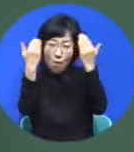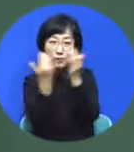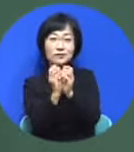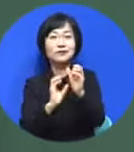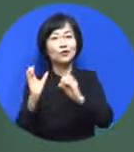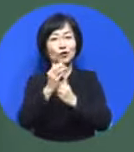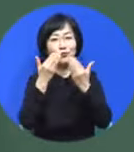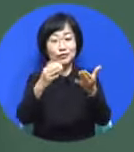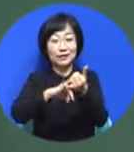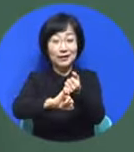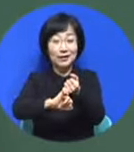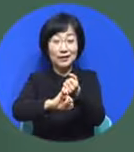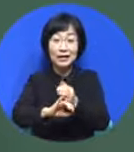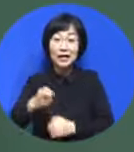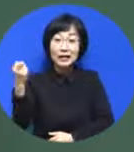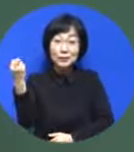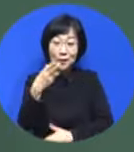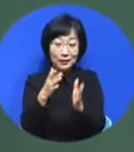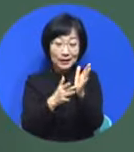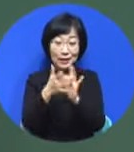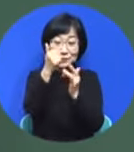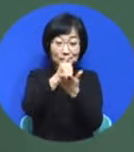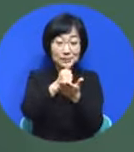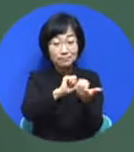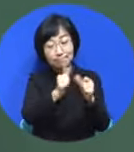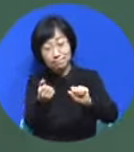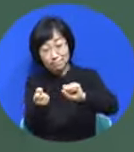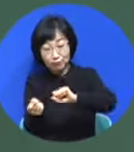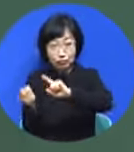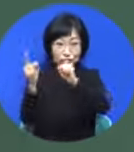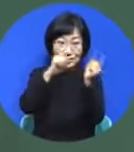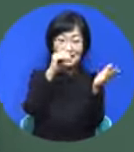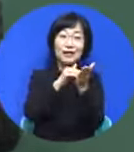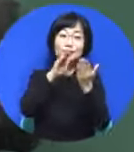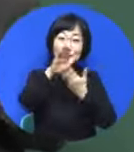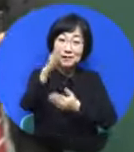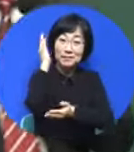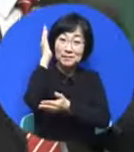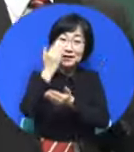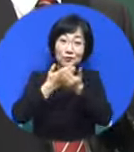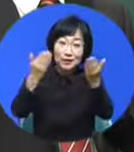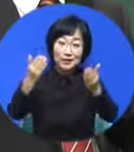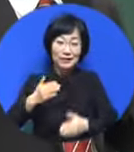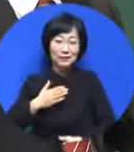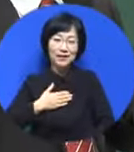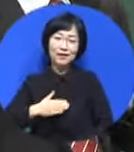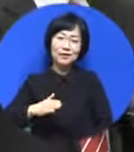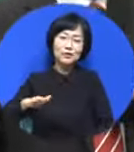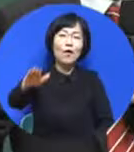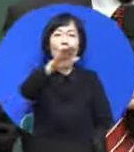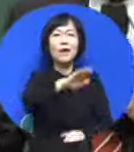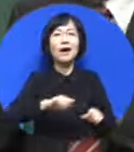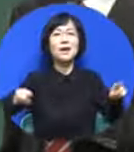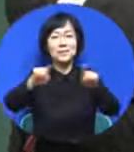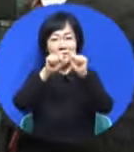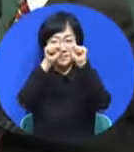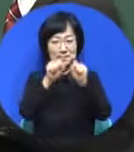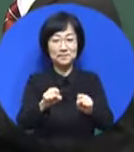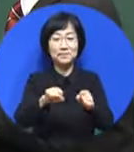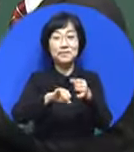and all these things will be given to you." 부활하신 주님께서 메시지를 주셨어요. The resurrected Lord Jesus gave His message. He says, "I will be with